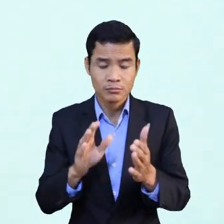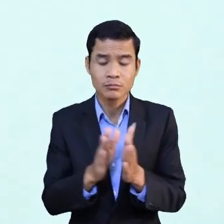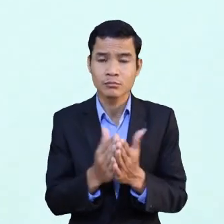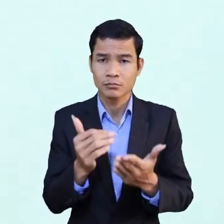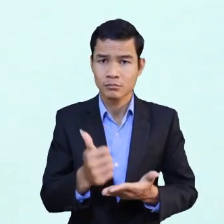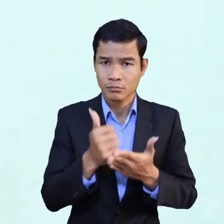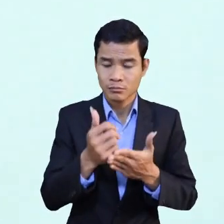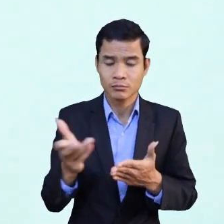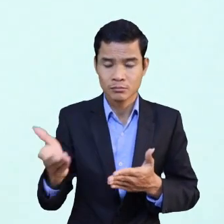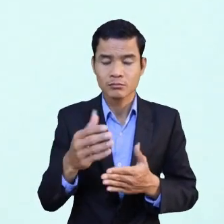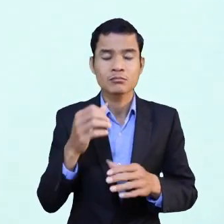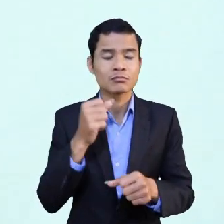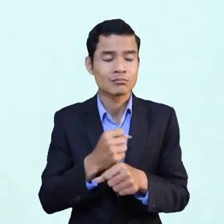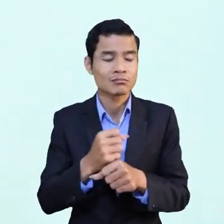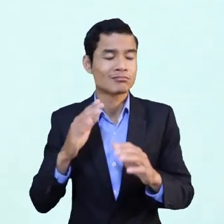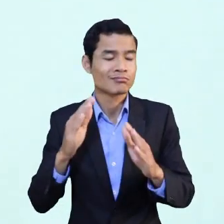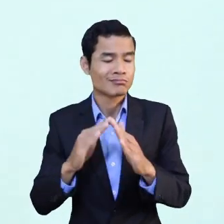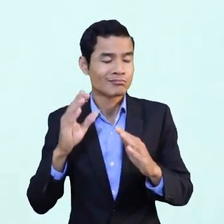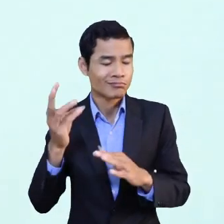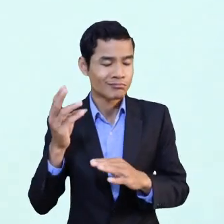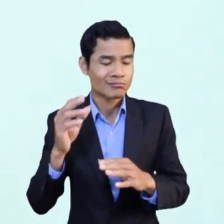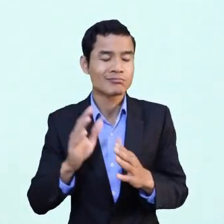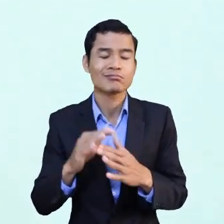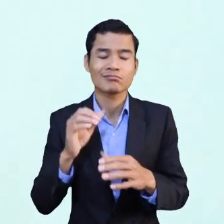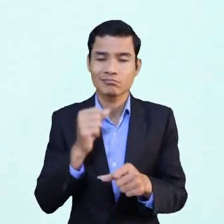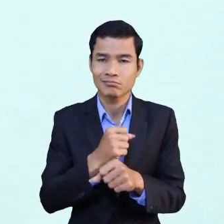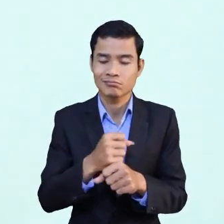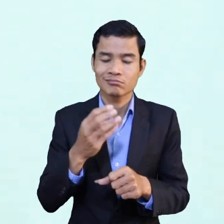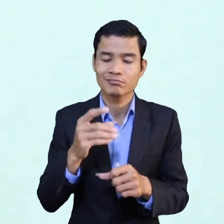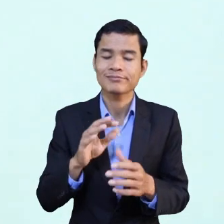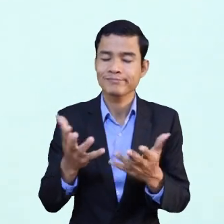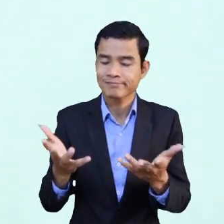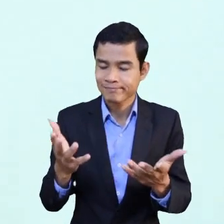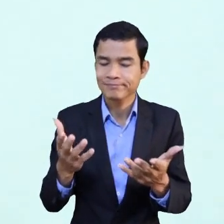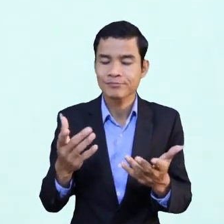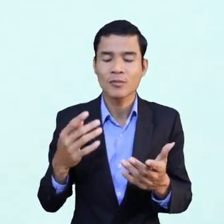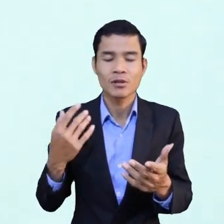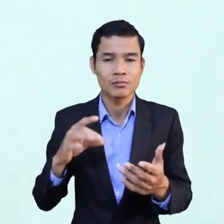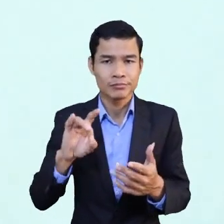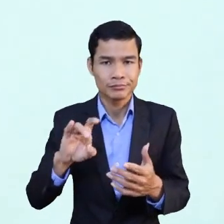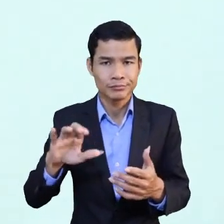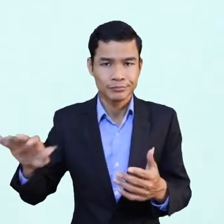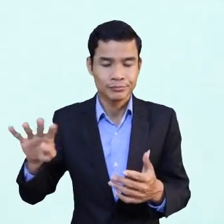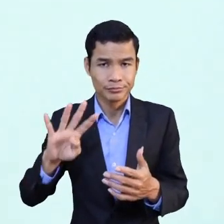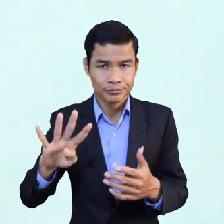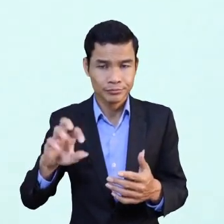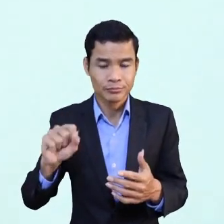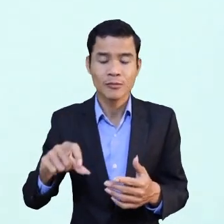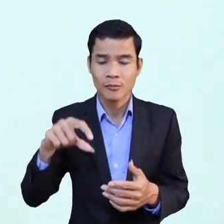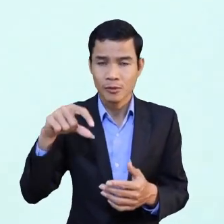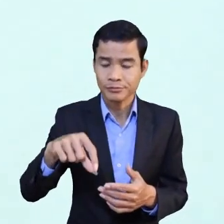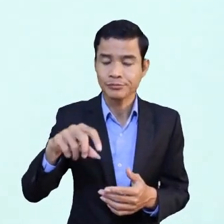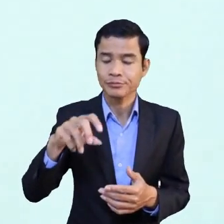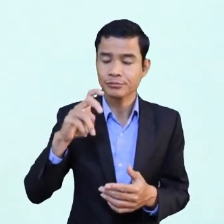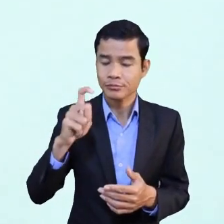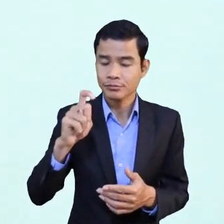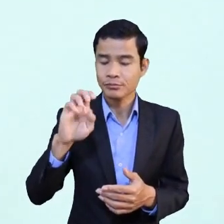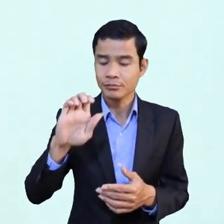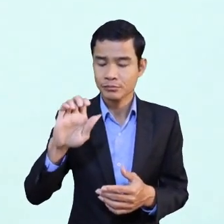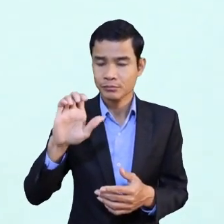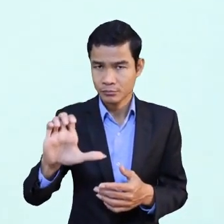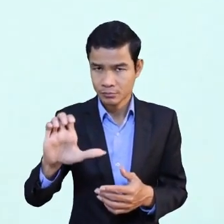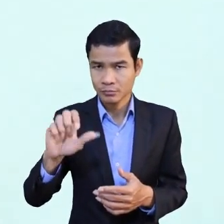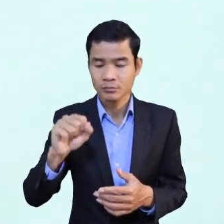អញ្ចឹងការងារកូនគឺតិចដែរទេគឺសរសេរចូលក្នុងសិភៅមេរៀនរបស់យើងតែ4ព្យាង្គទេដែលមានតួអក្សរកខចនិ